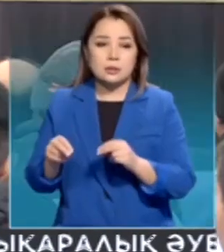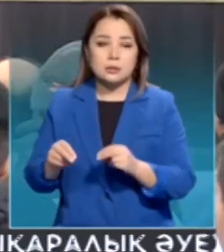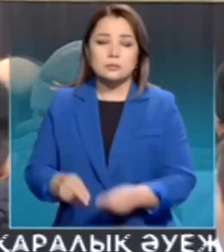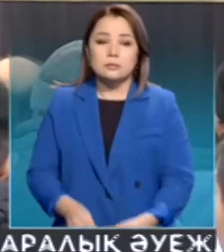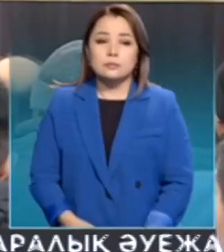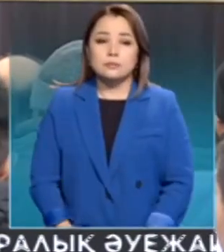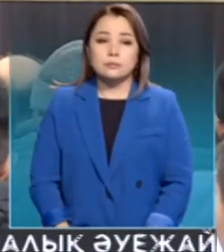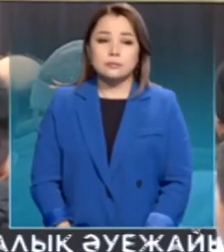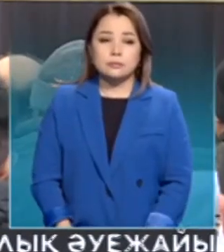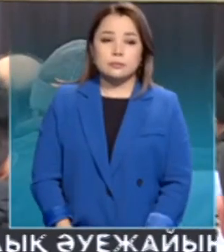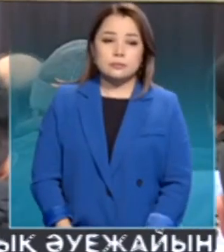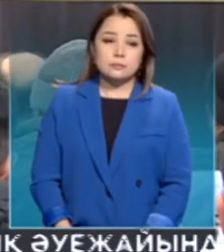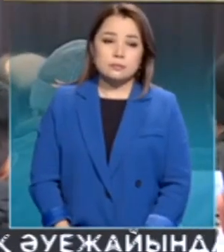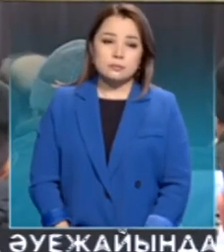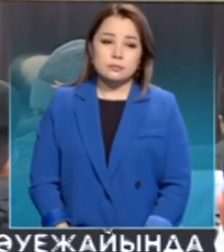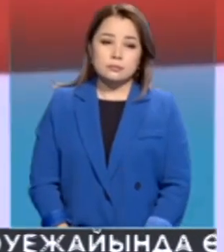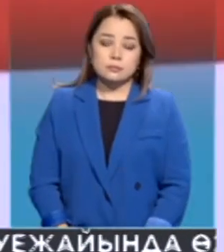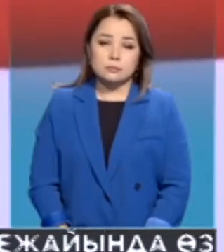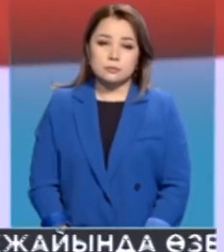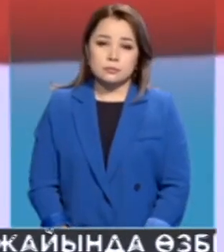Ерболат Қуаныш, Ұлттық арна.